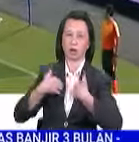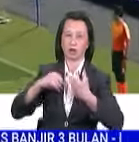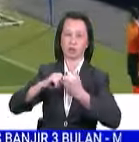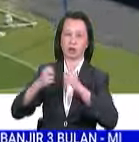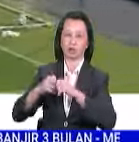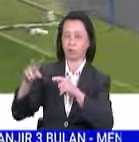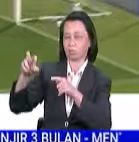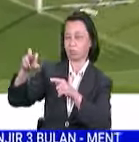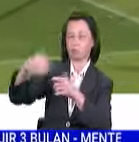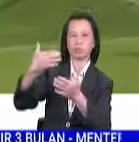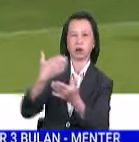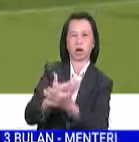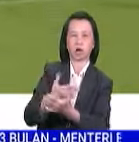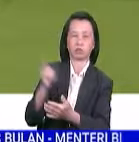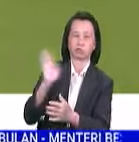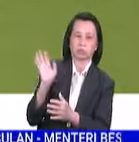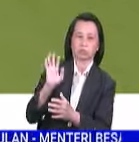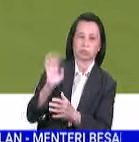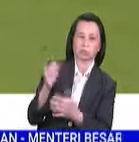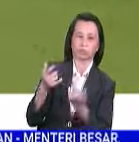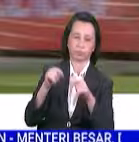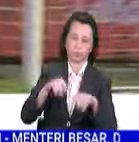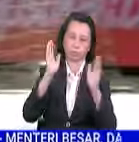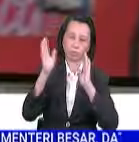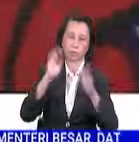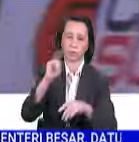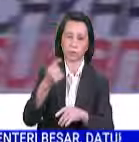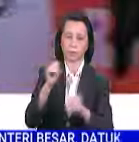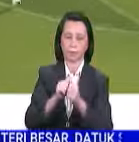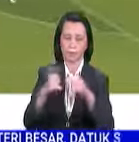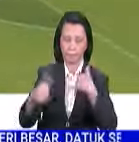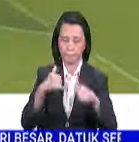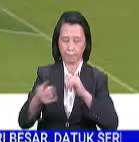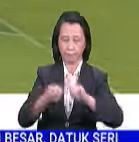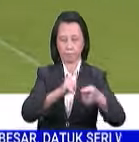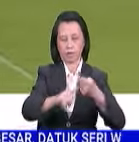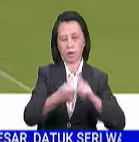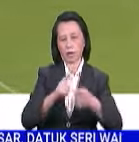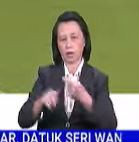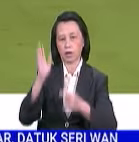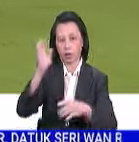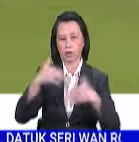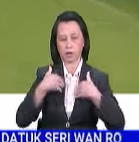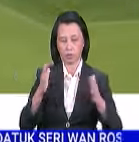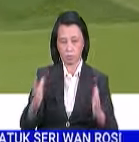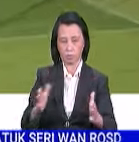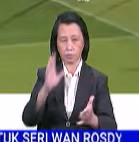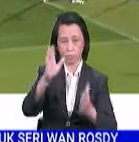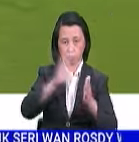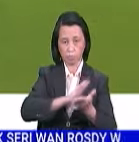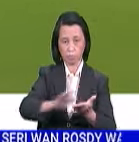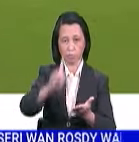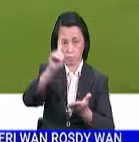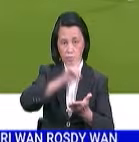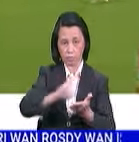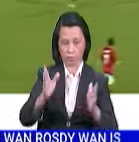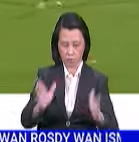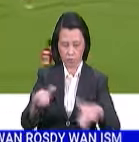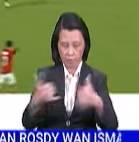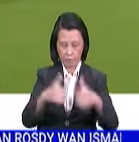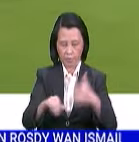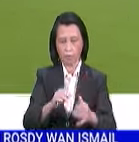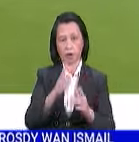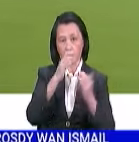Omicron iaitu varian baharu COVID-19. Jelasnya, aksi persahabatan yang akan berlangsung dalam tempoh seminggu itu diharap